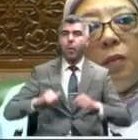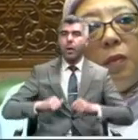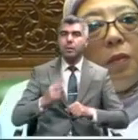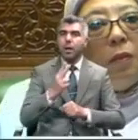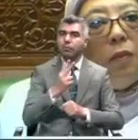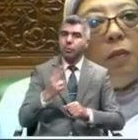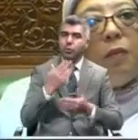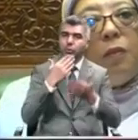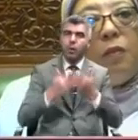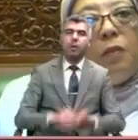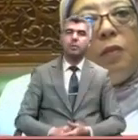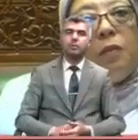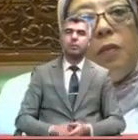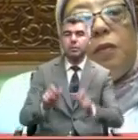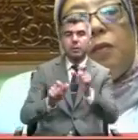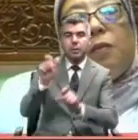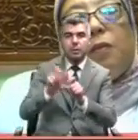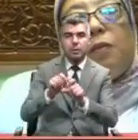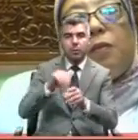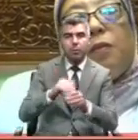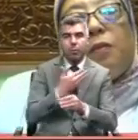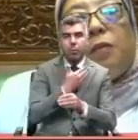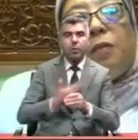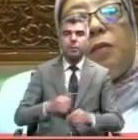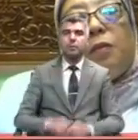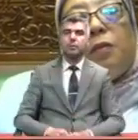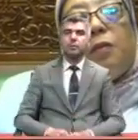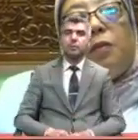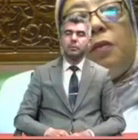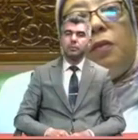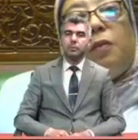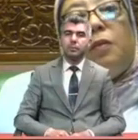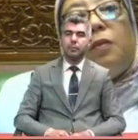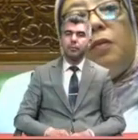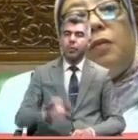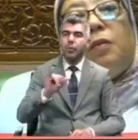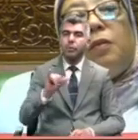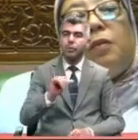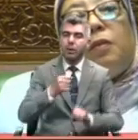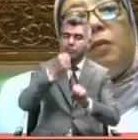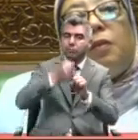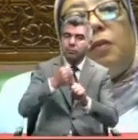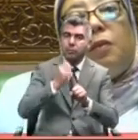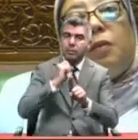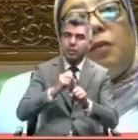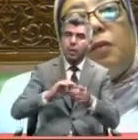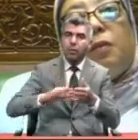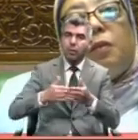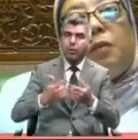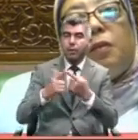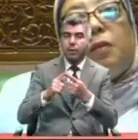المحترمين السيدات والساده المستشاري المحترمين عن المجهودات التي تبذلونها